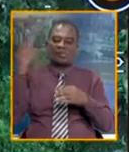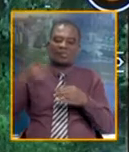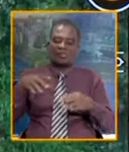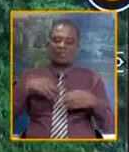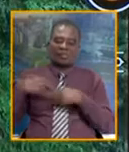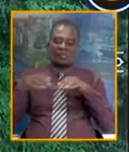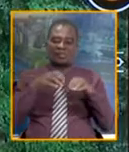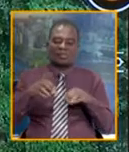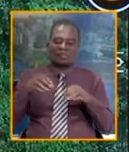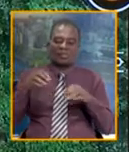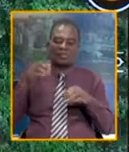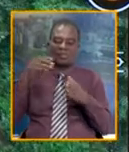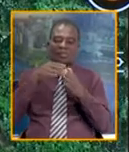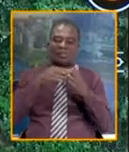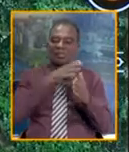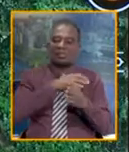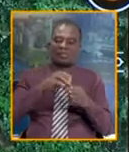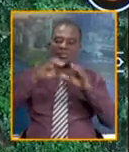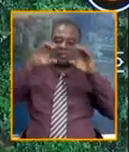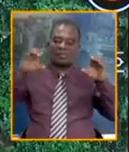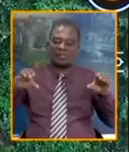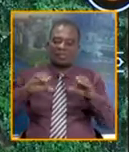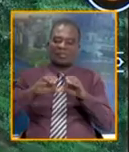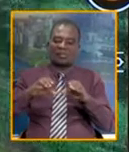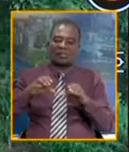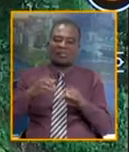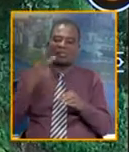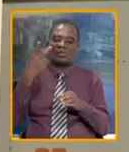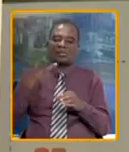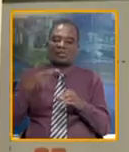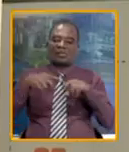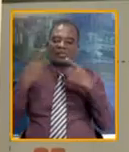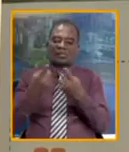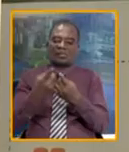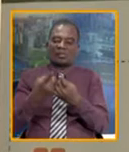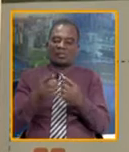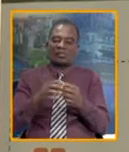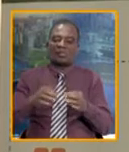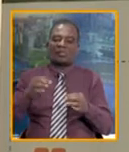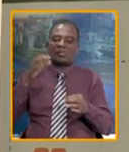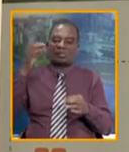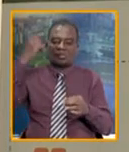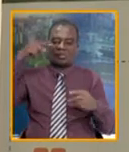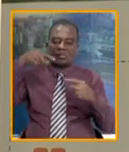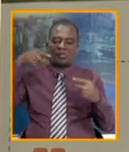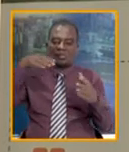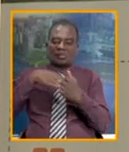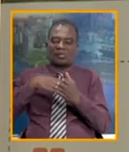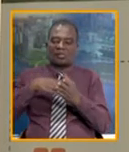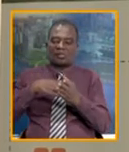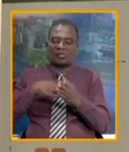composantes surveillance et cartographie, qui sont deux pôles essentiels pour le cadastre forestier, la lutte contre la